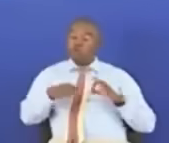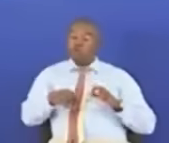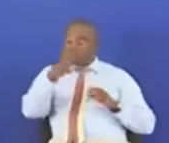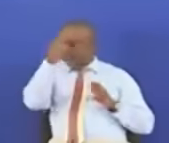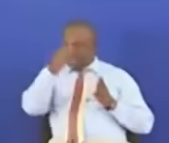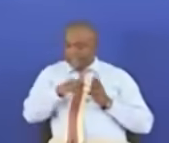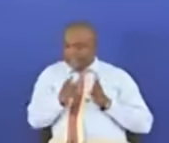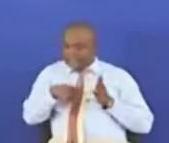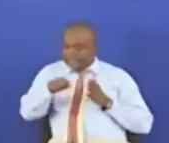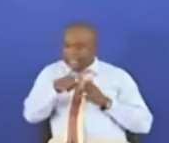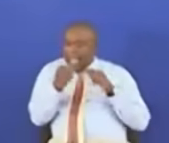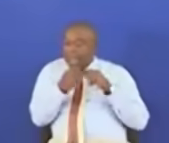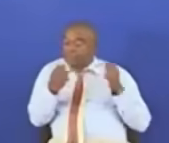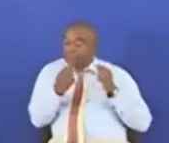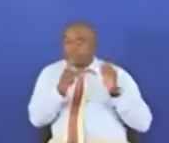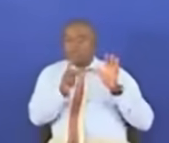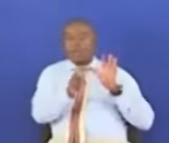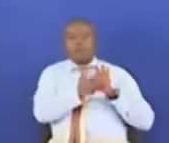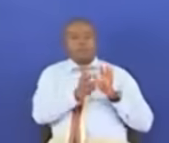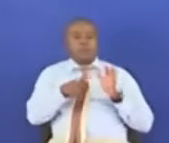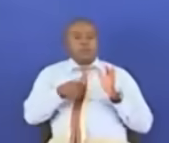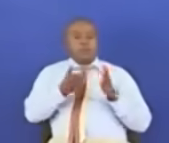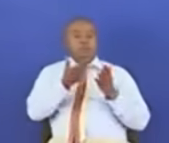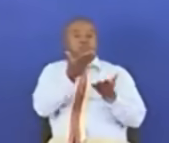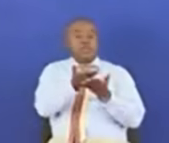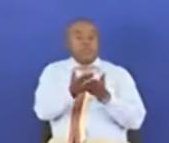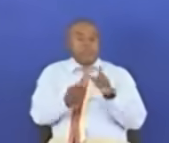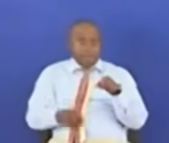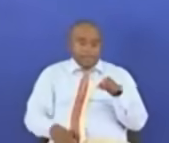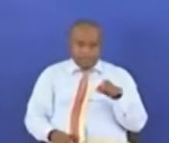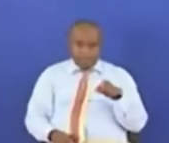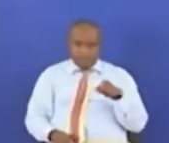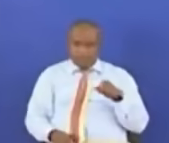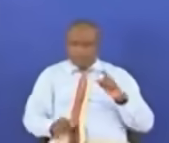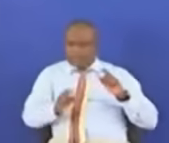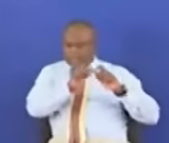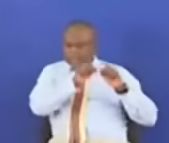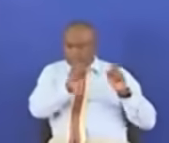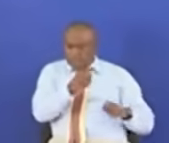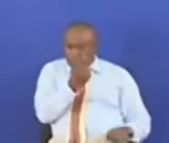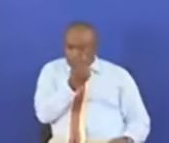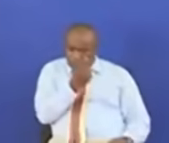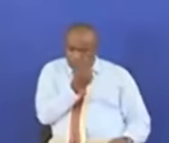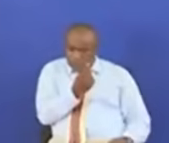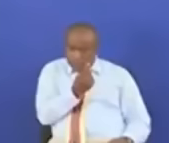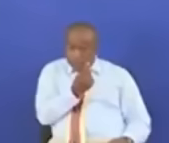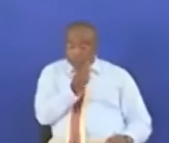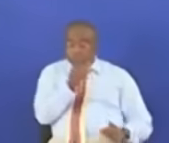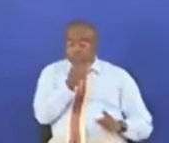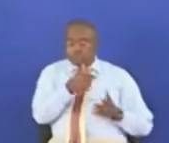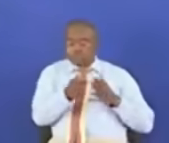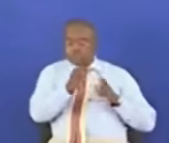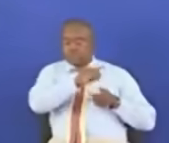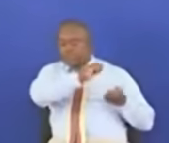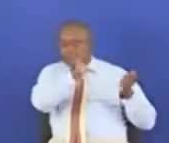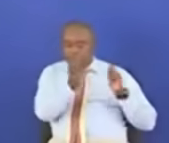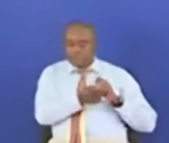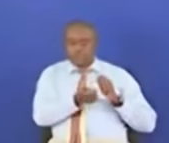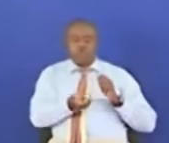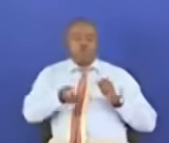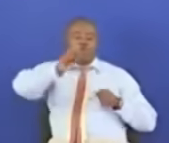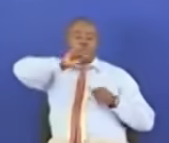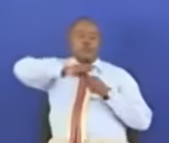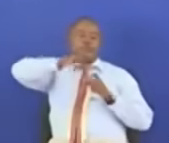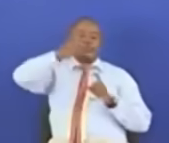mimi ningependekeza na nakubaliana na yale kwamba ibara hiyo ya kwanza ibadilishwe, iongezwe neno huru, lakini